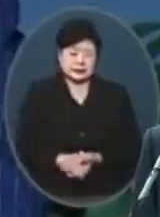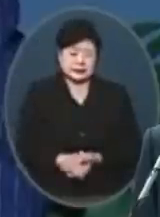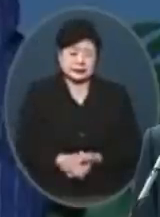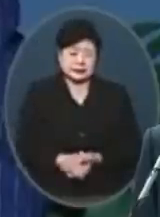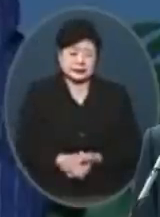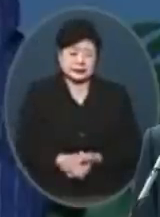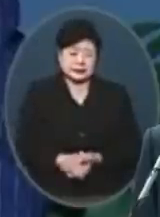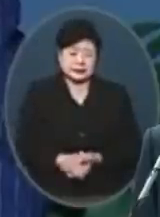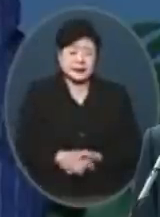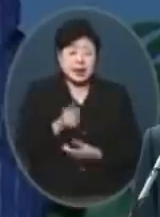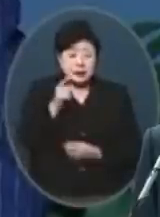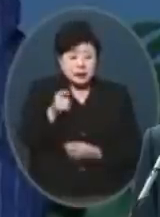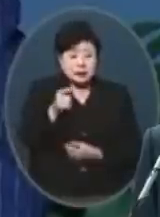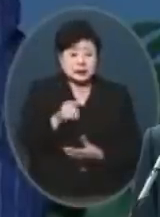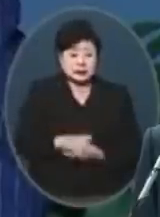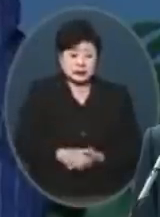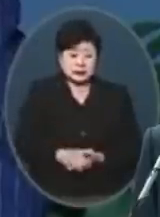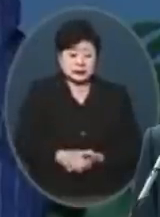그것을